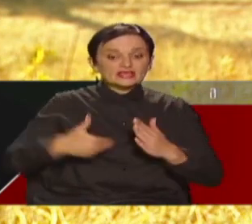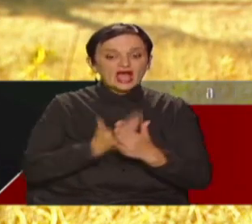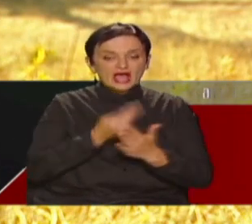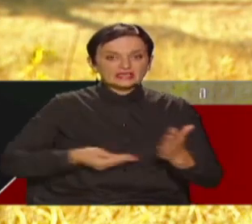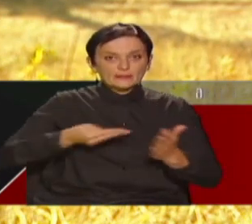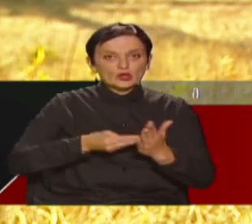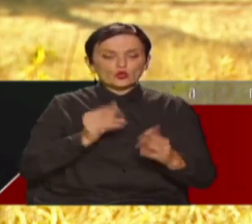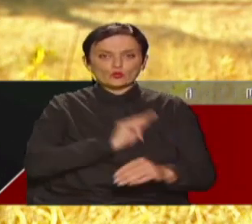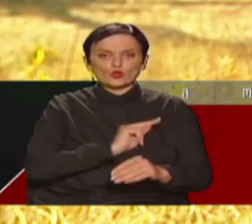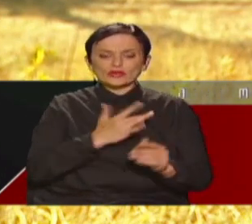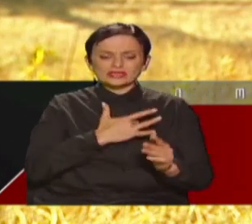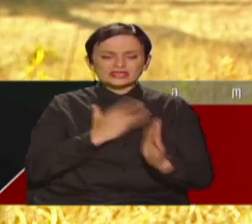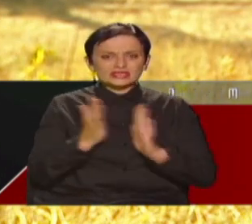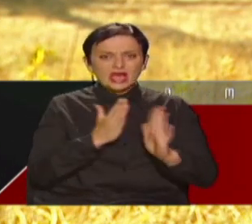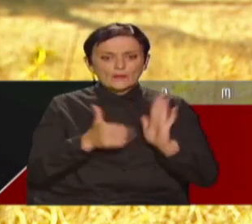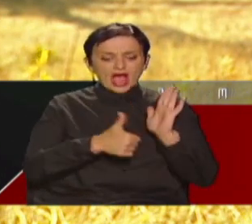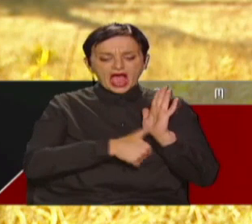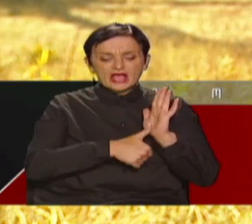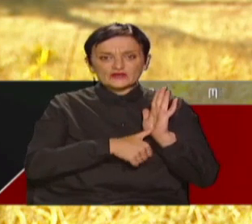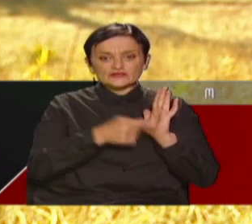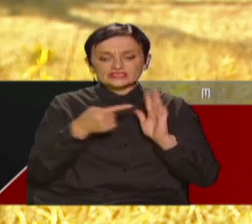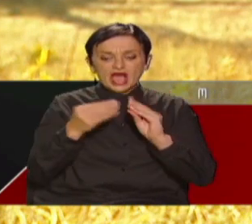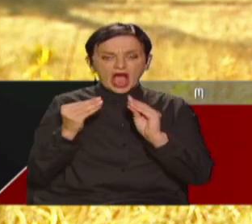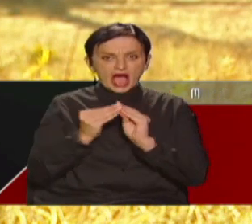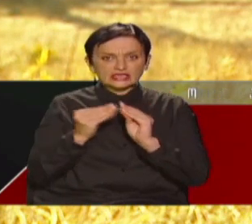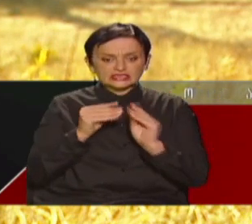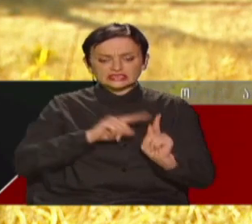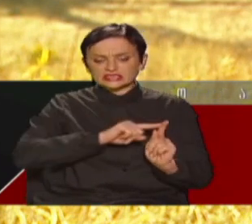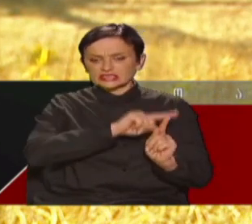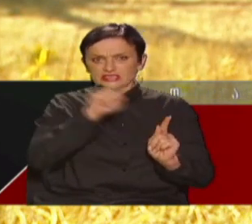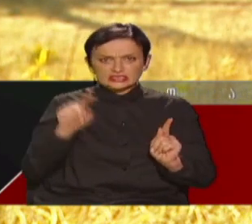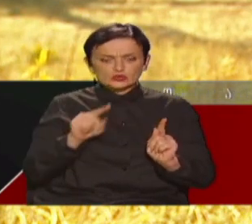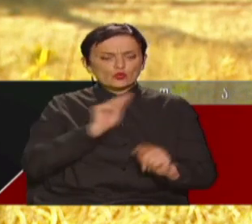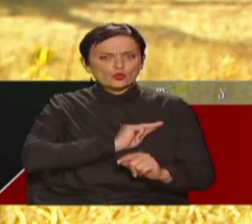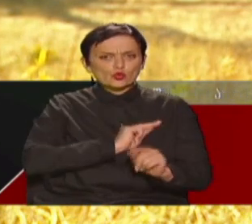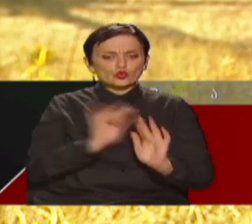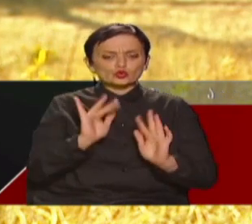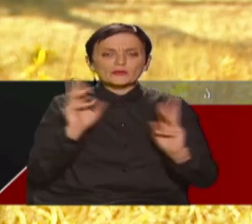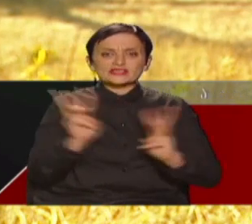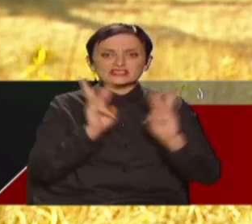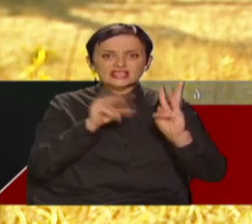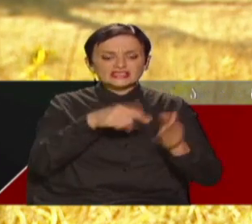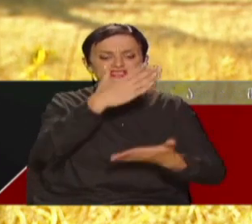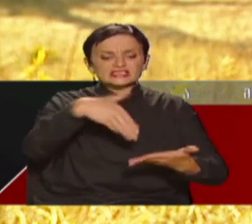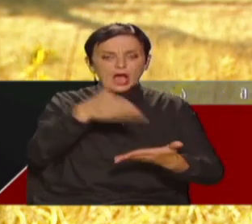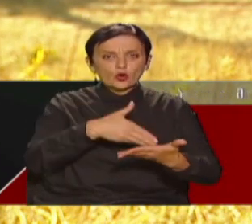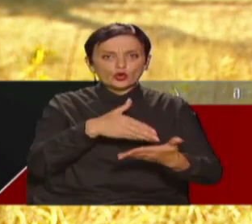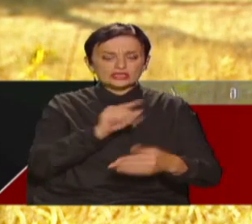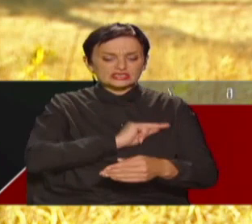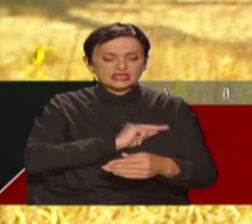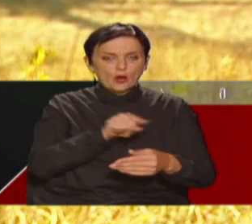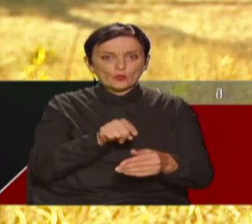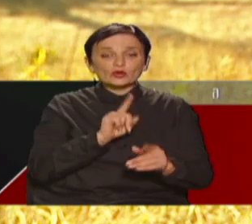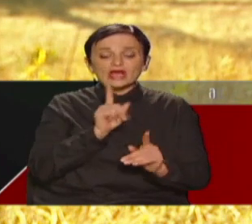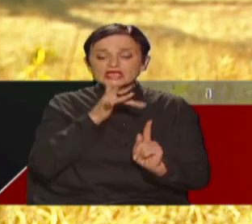isini dahlobit, ecusi saat, idanat saat, am de uțuet regim și mușaobdnen, cecli sa localizebo, sa mușaobi stuișem de